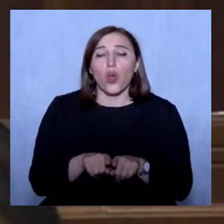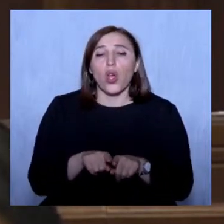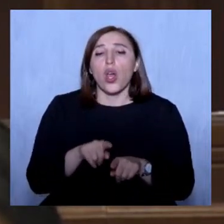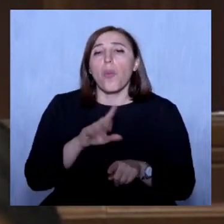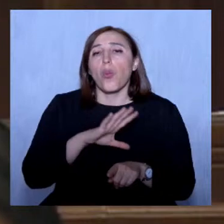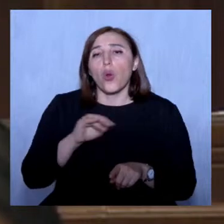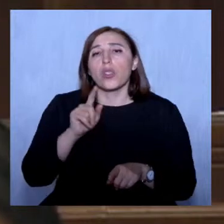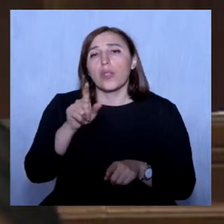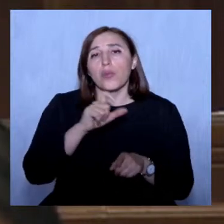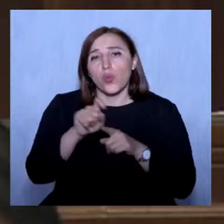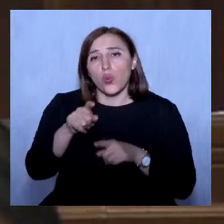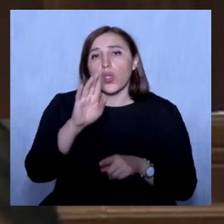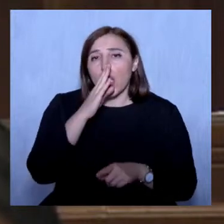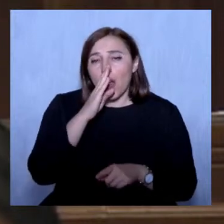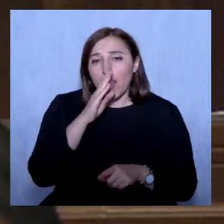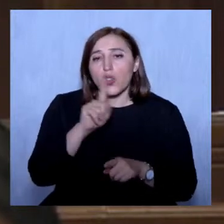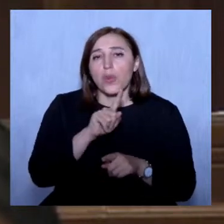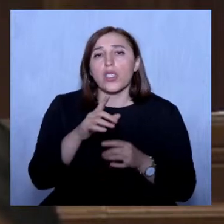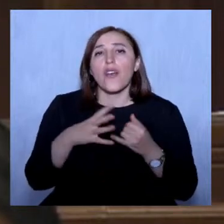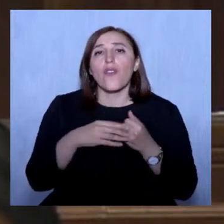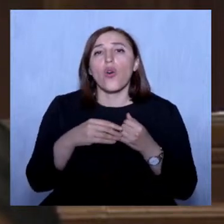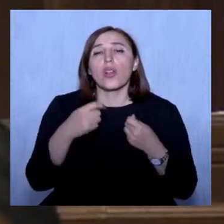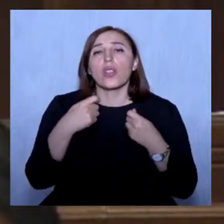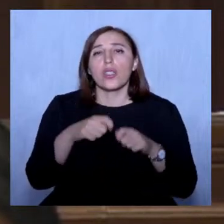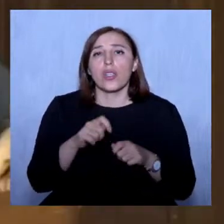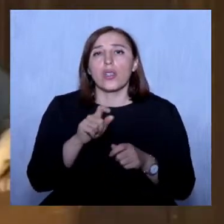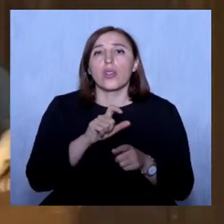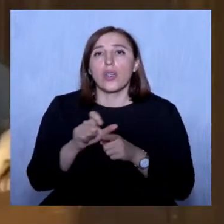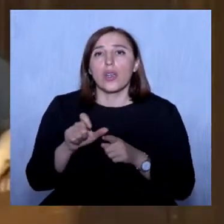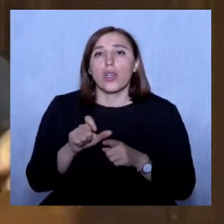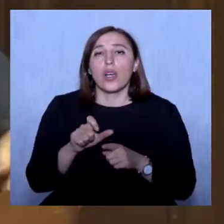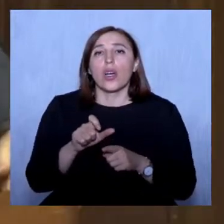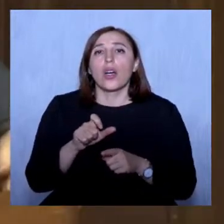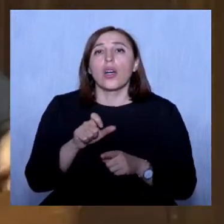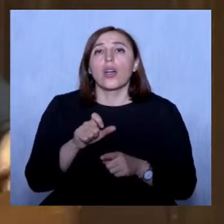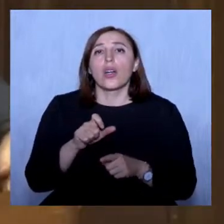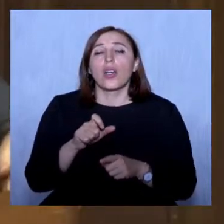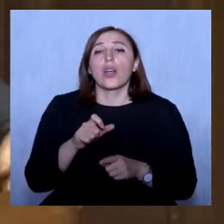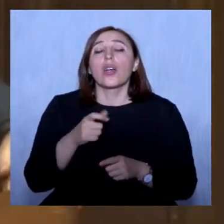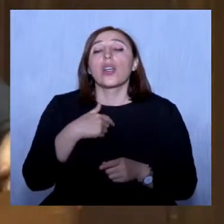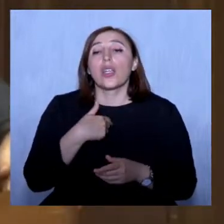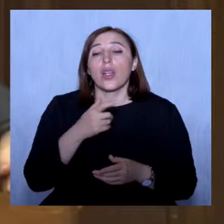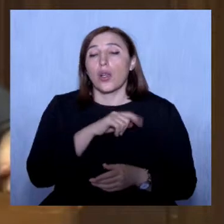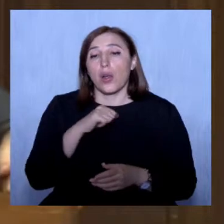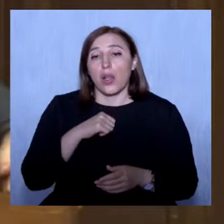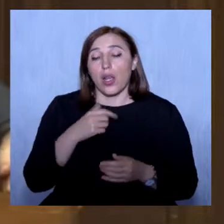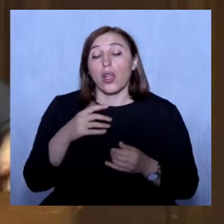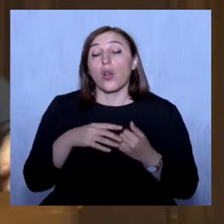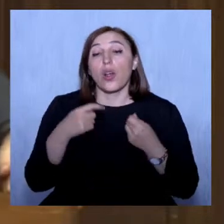եվ դավաճան են անվանում, եվ կապիտուլյանտ են անվանում, եվ